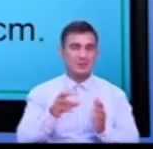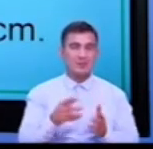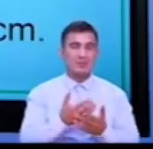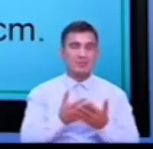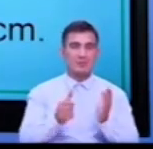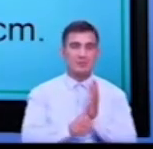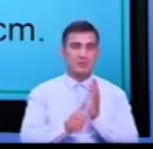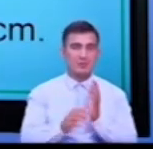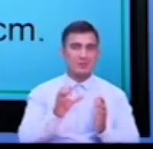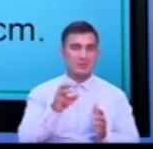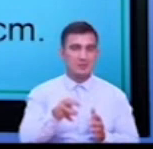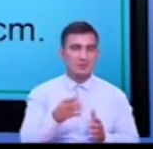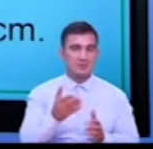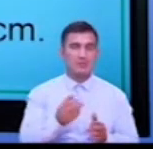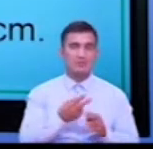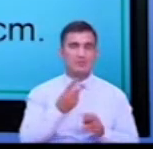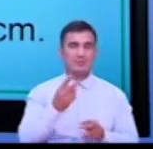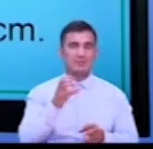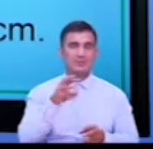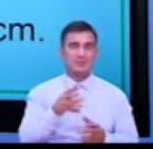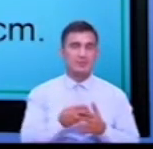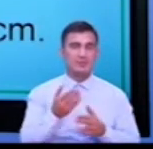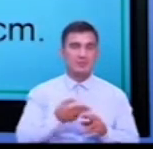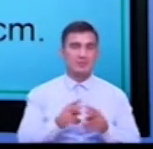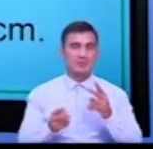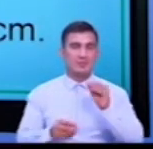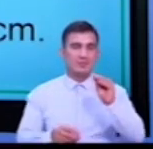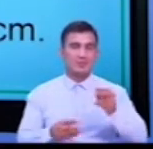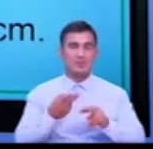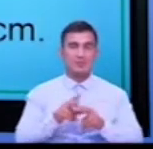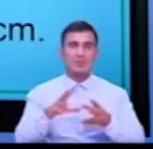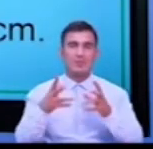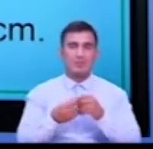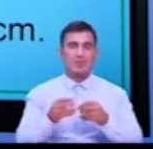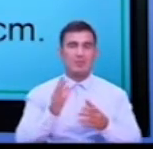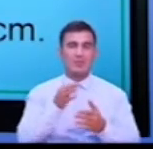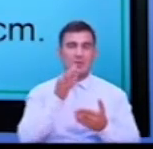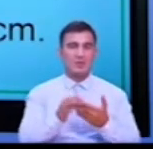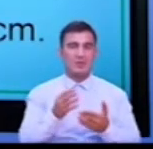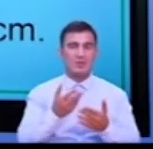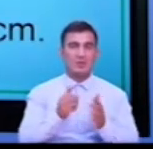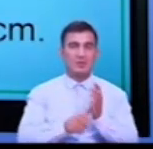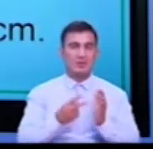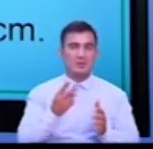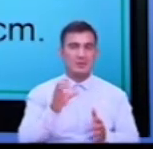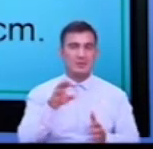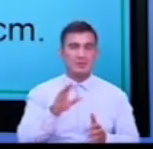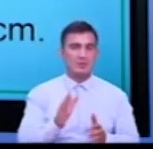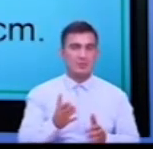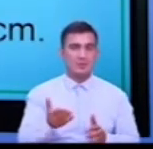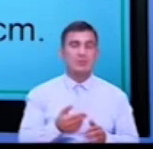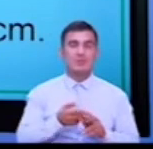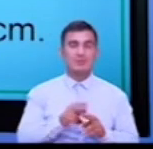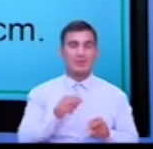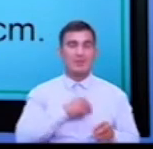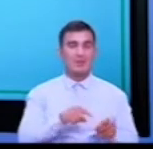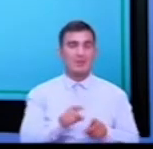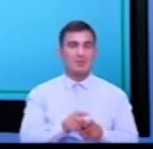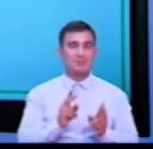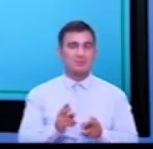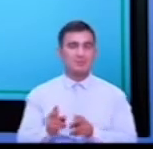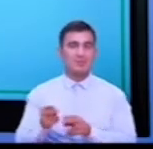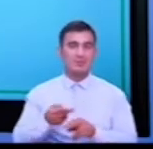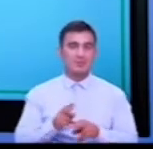o'rniga 60 santimetr, 2 santimetrni o'zini yozamiz. Ularni yig'imsi esa 62 santimetr bo'ladi. Xuddi shu tartibda,